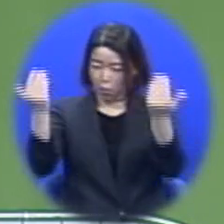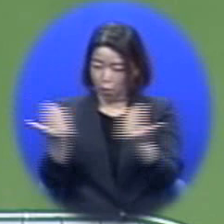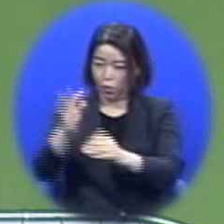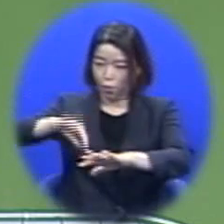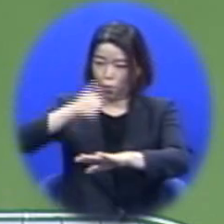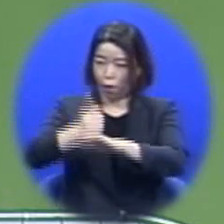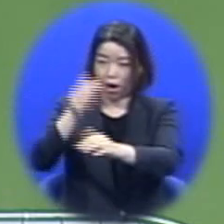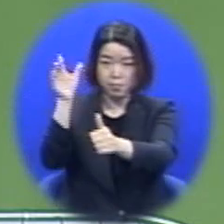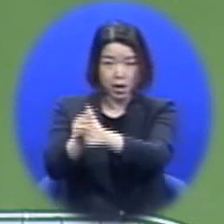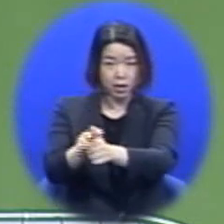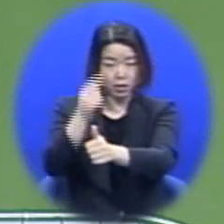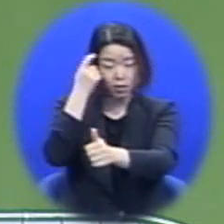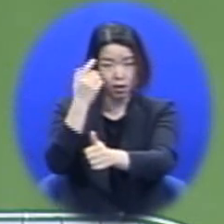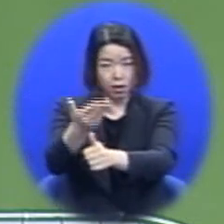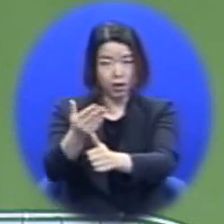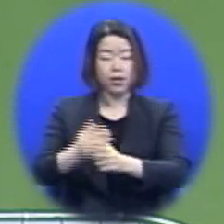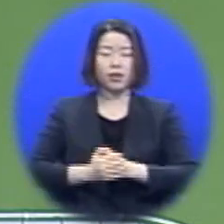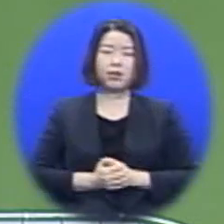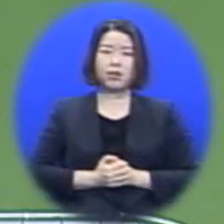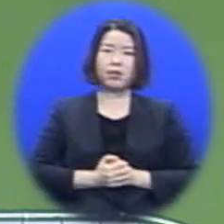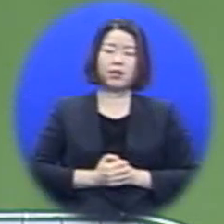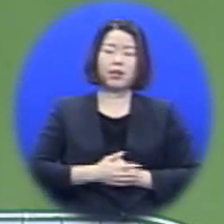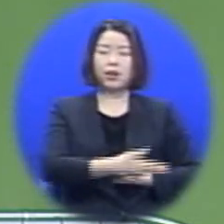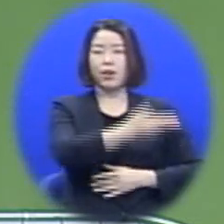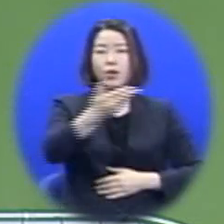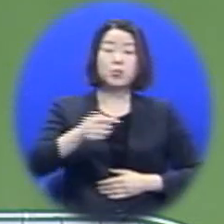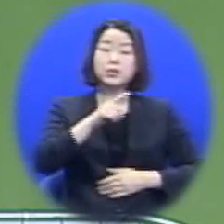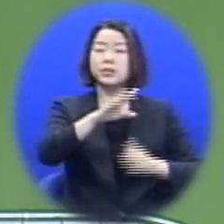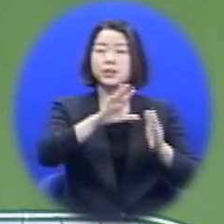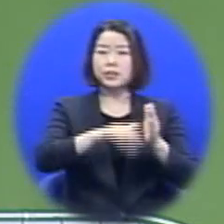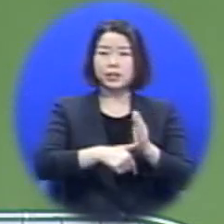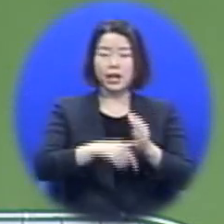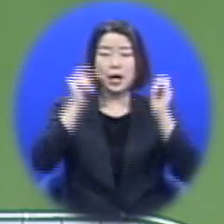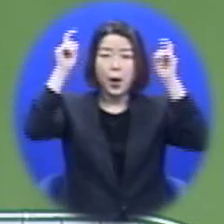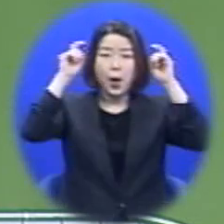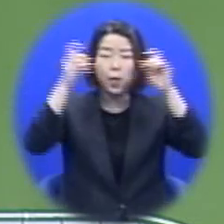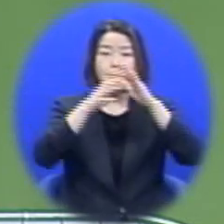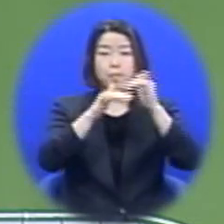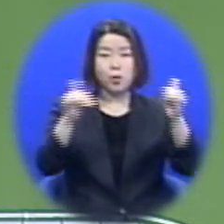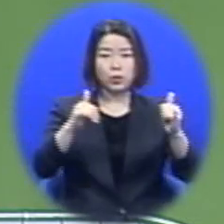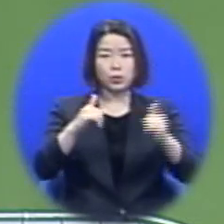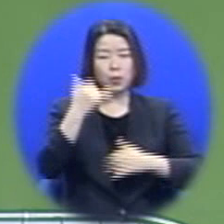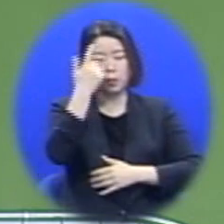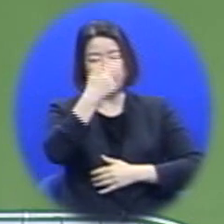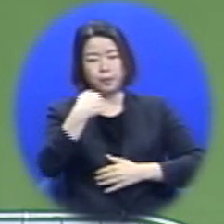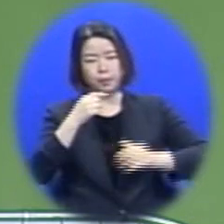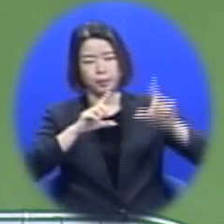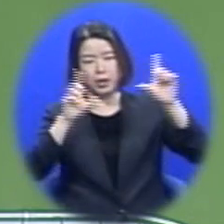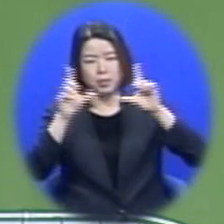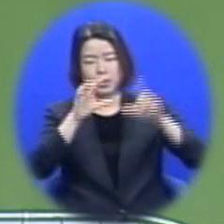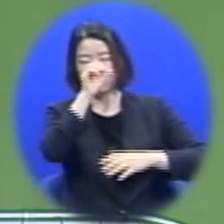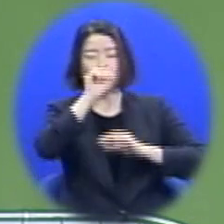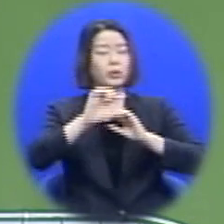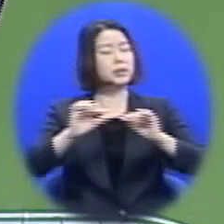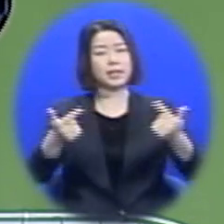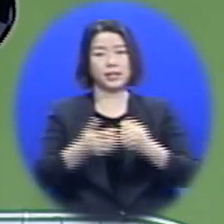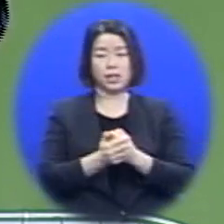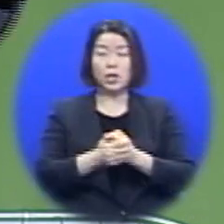건가? 여러분, 그때 당시에 목동의 이미지는 아주 안 좋습니다.